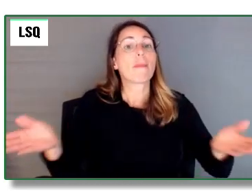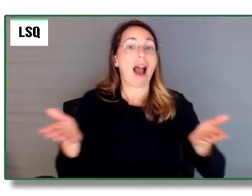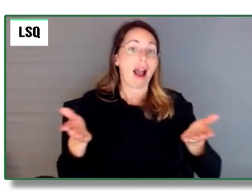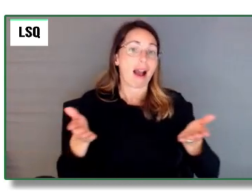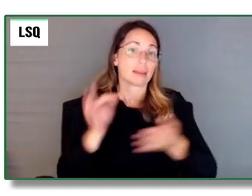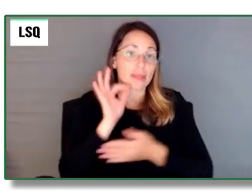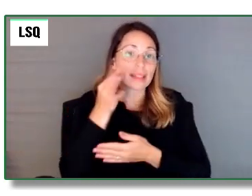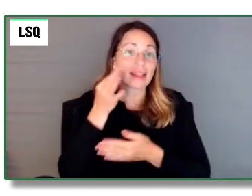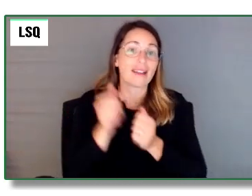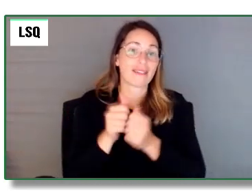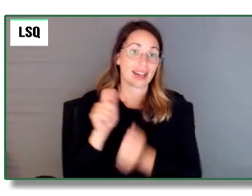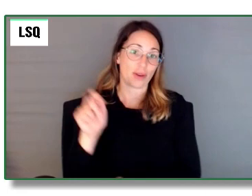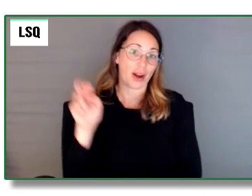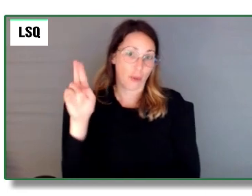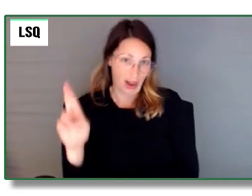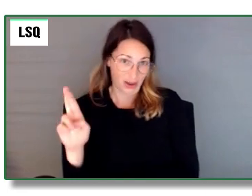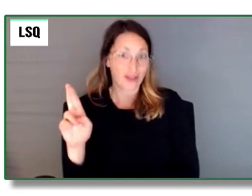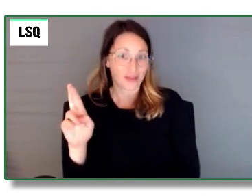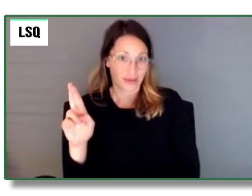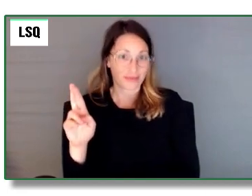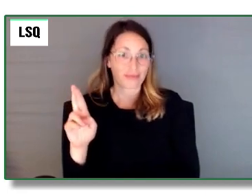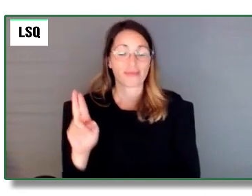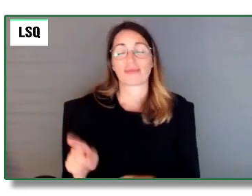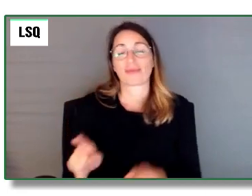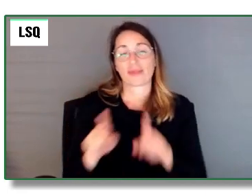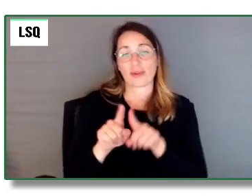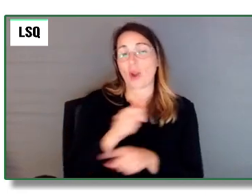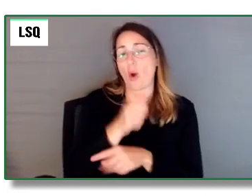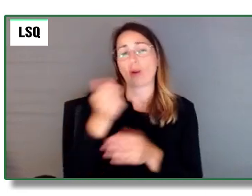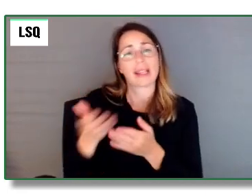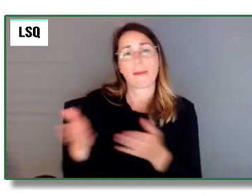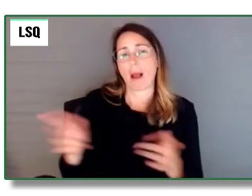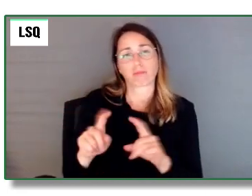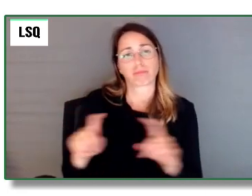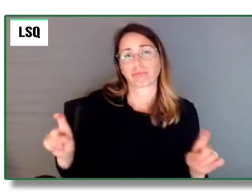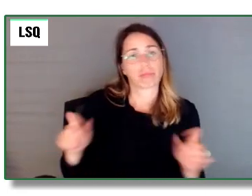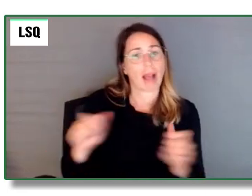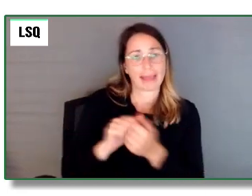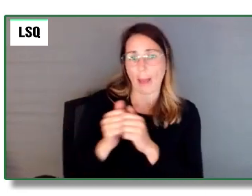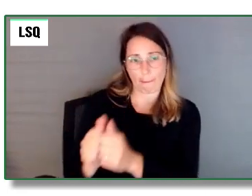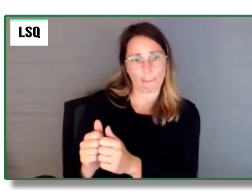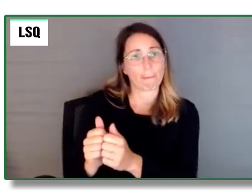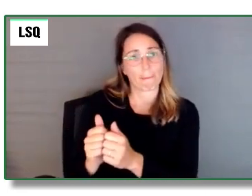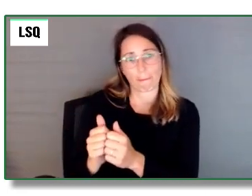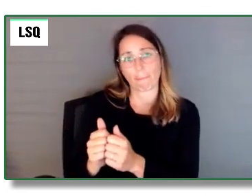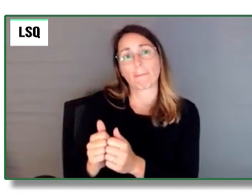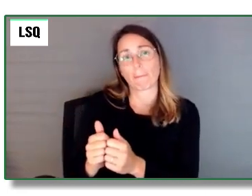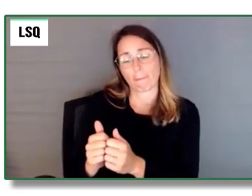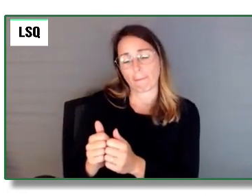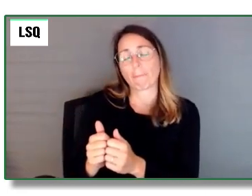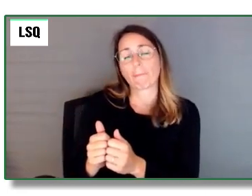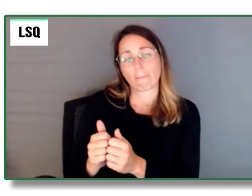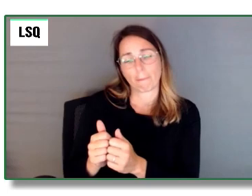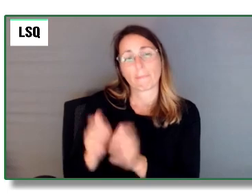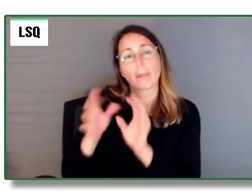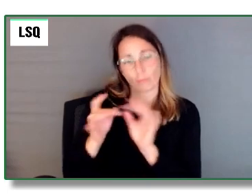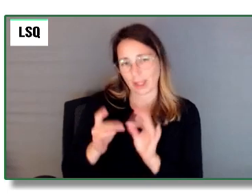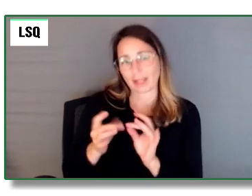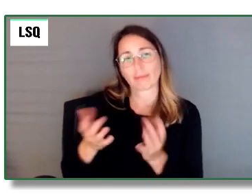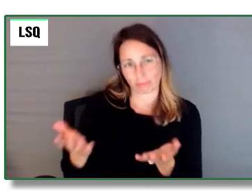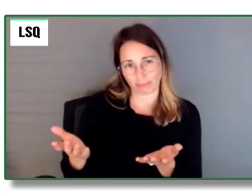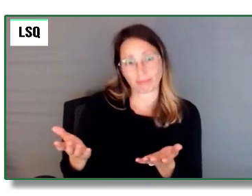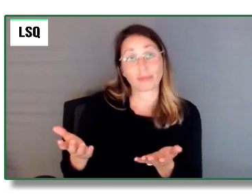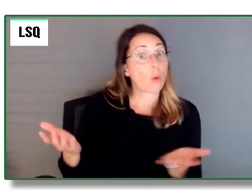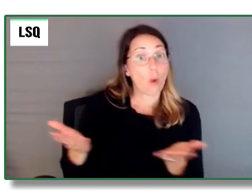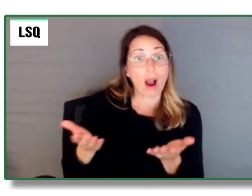Rider, ainsi que les autres équipements adaptés dont on a entendu parler, offrent des